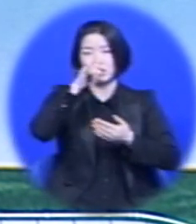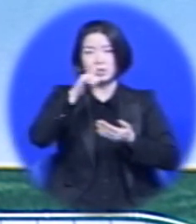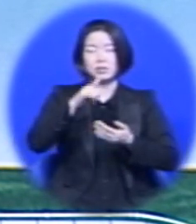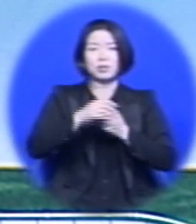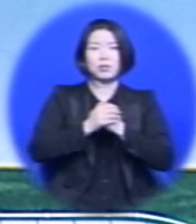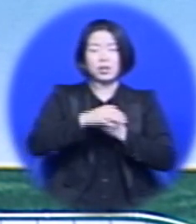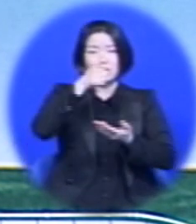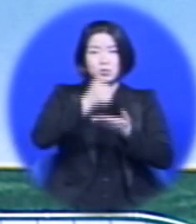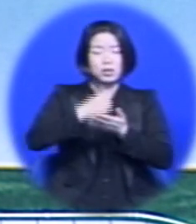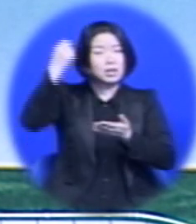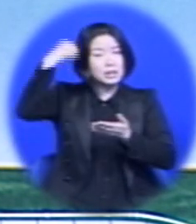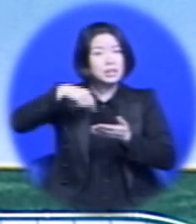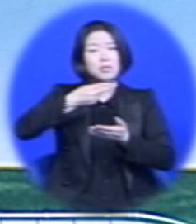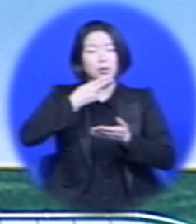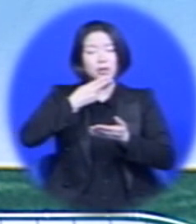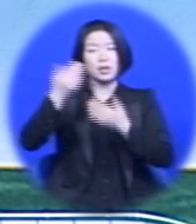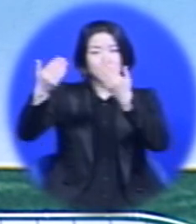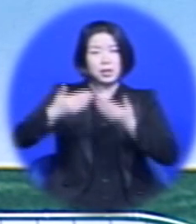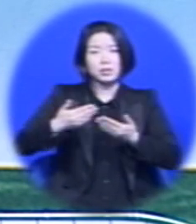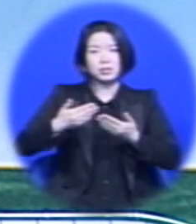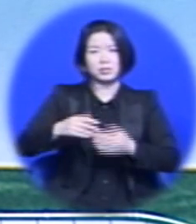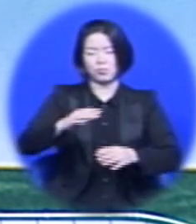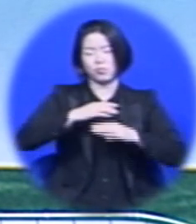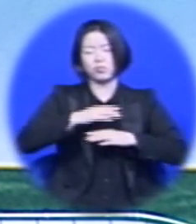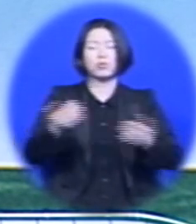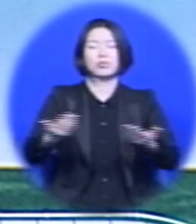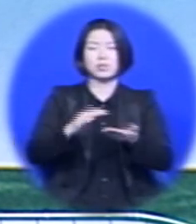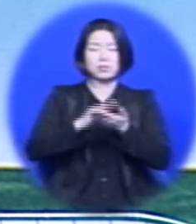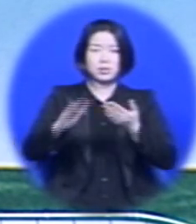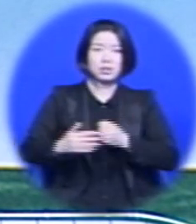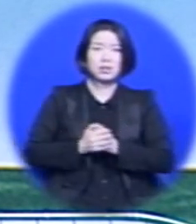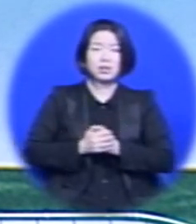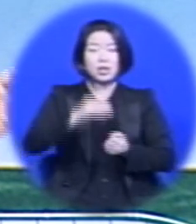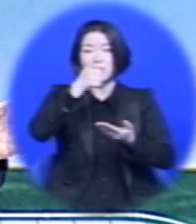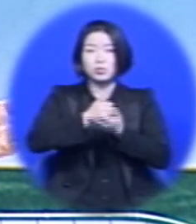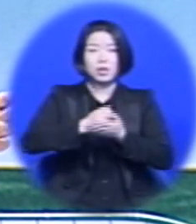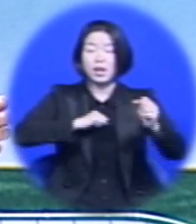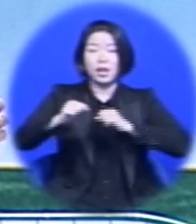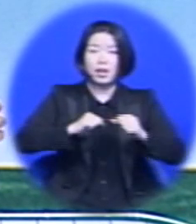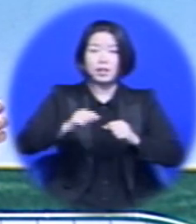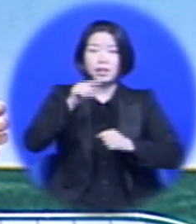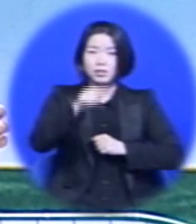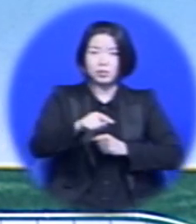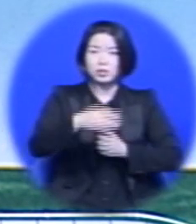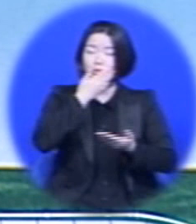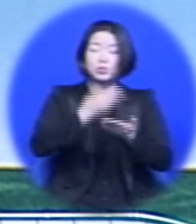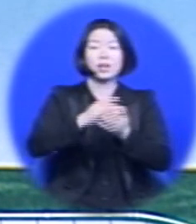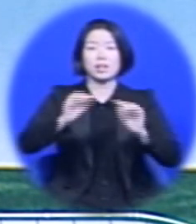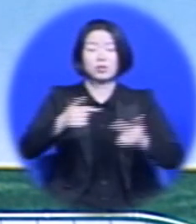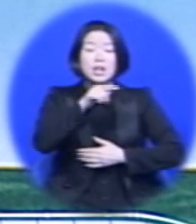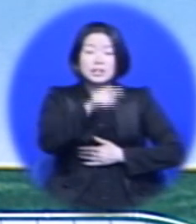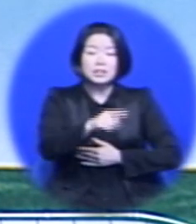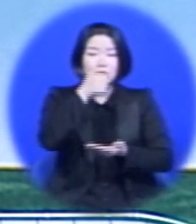무감각하게 받아들이는 것이 무서운 것입니다 죄를 지었다는게 중요한게 아니고 그